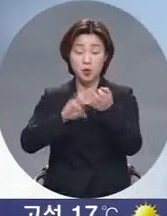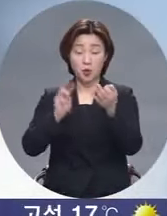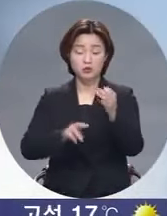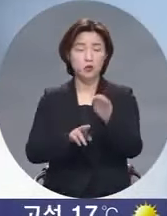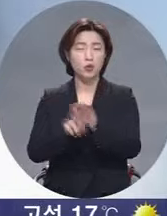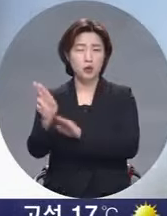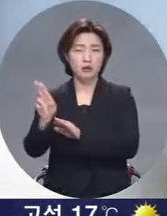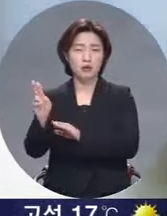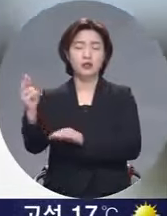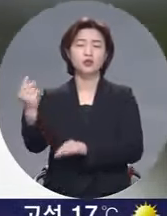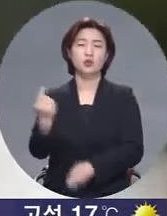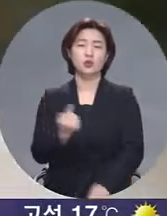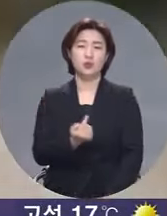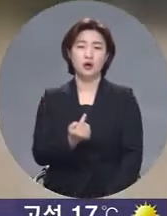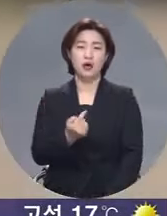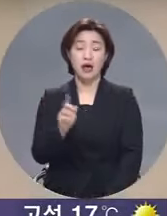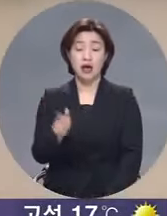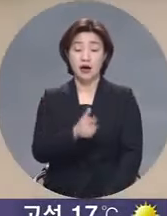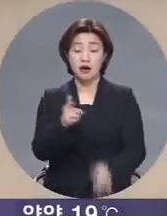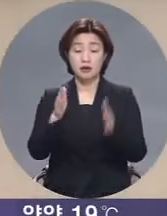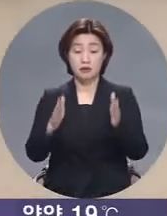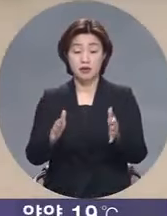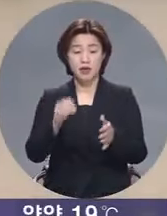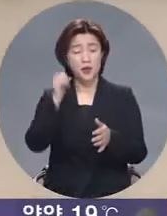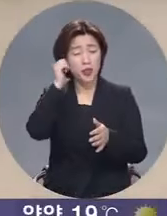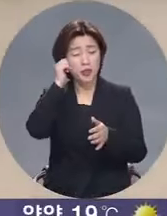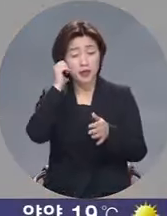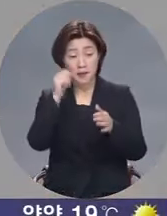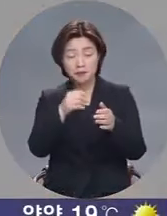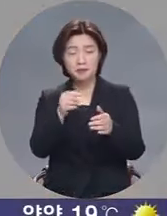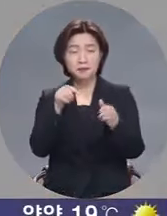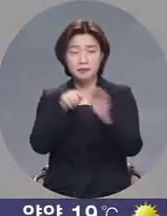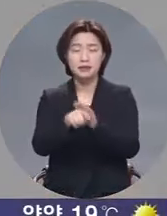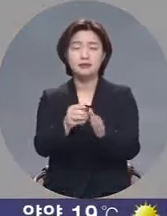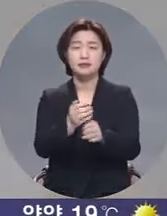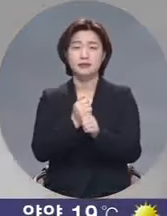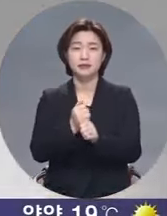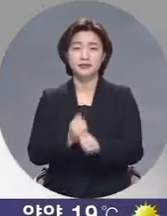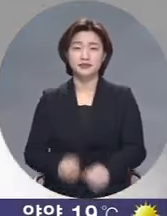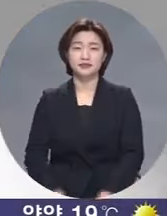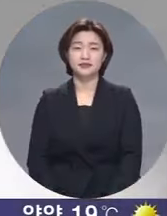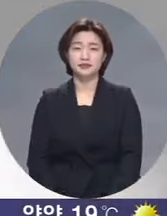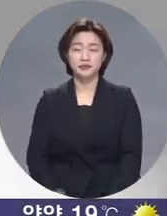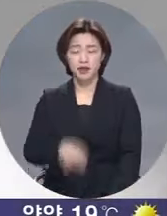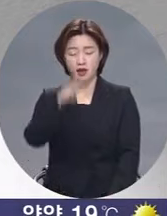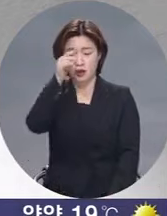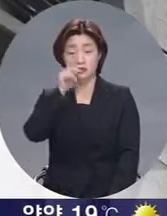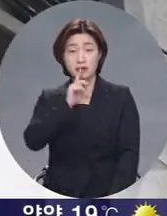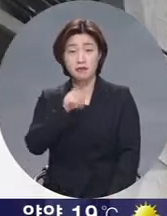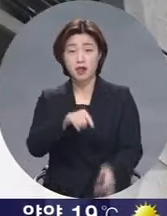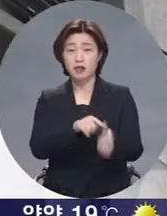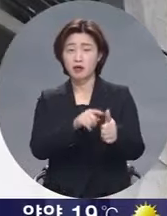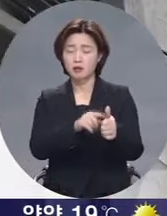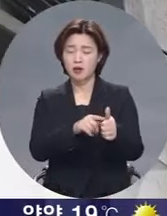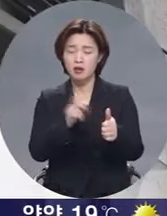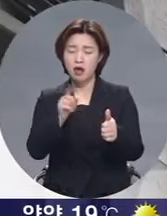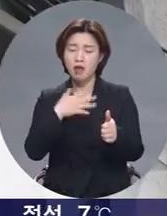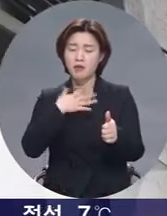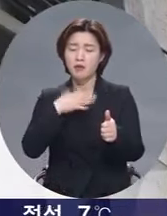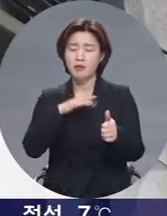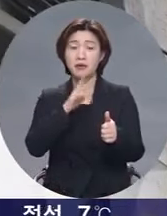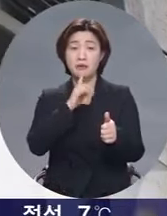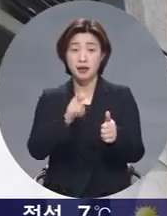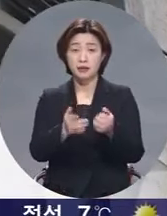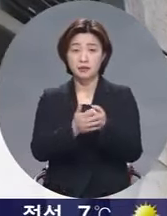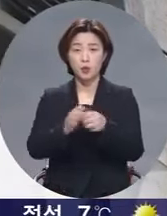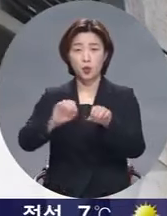돌아왔고 범행 하루 만에 모텔에서 붙잡혔습니다. 경찰은 용의자가 혐의를 완강하게 부인하고 있어 오토바이에 묻어있던 지문